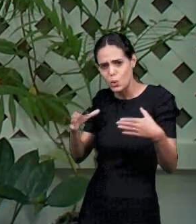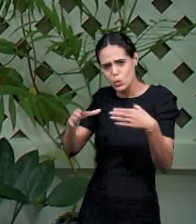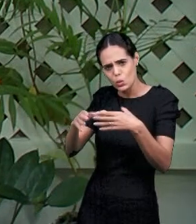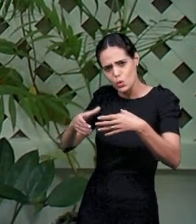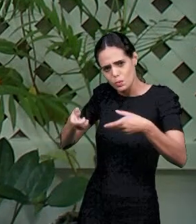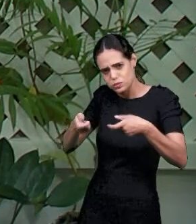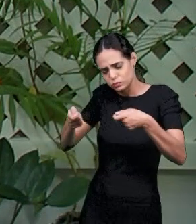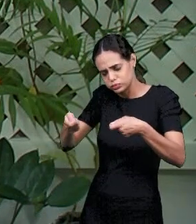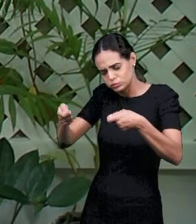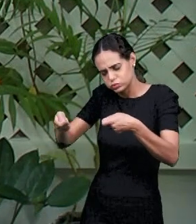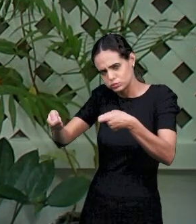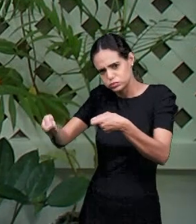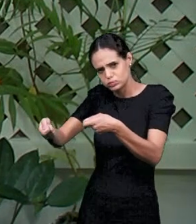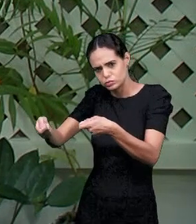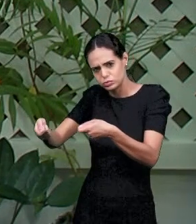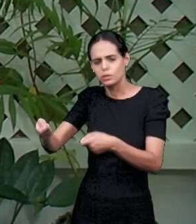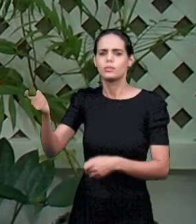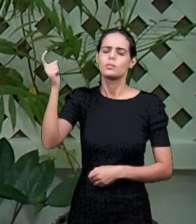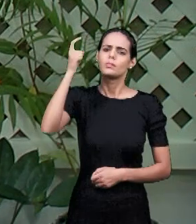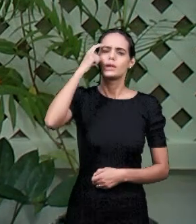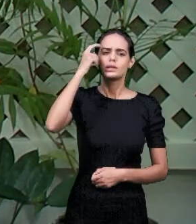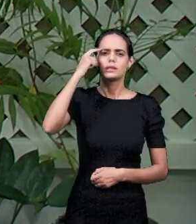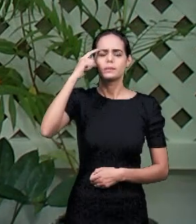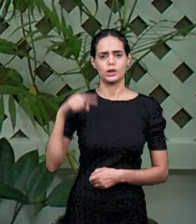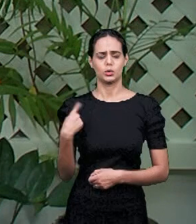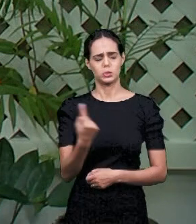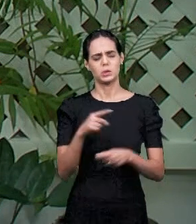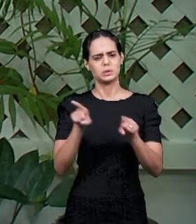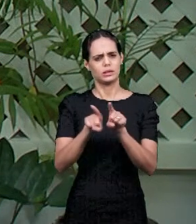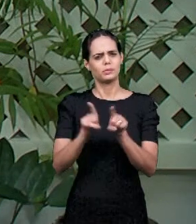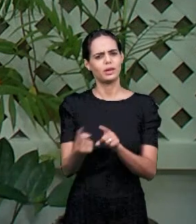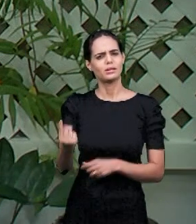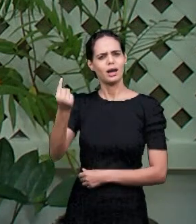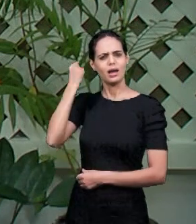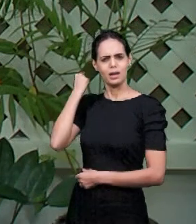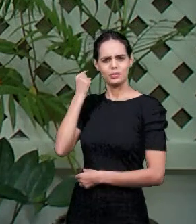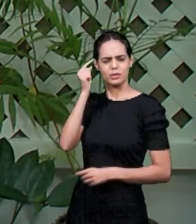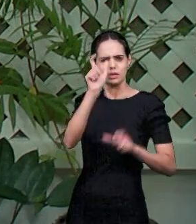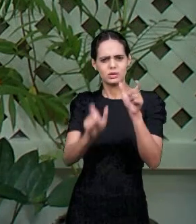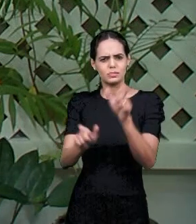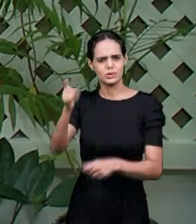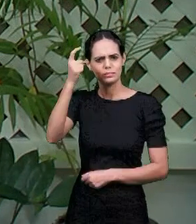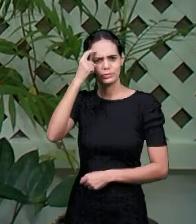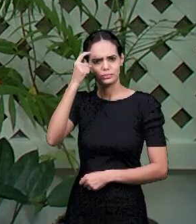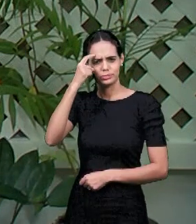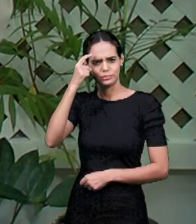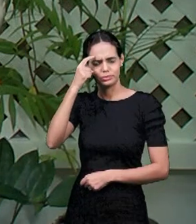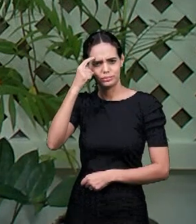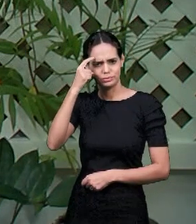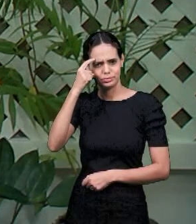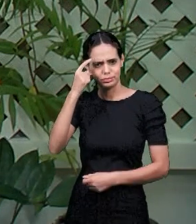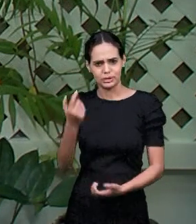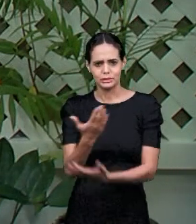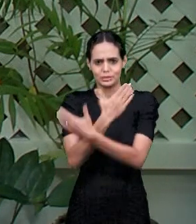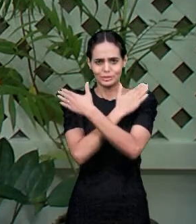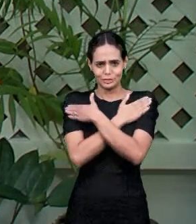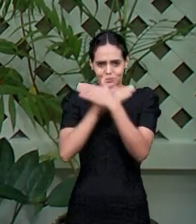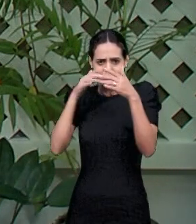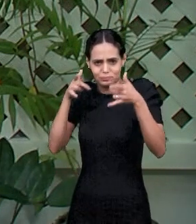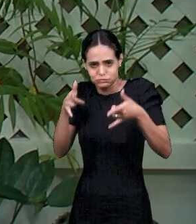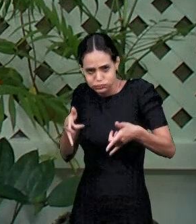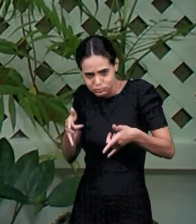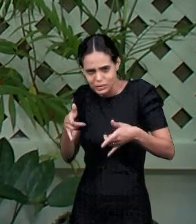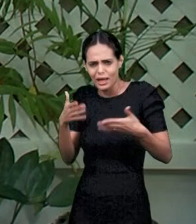Et dans notre compréhension ici, de ceux qui étaient là aussi, dans ce cortège,